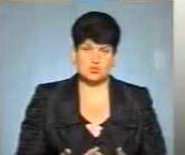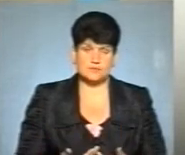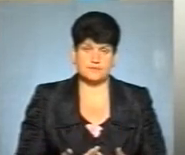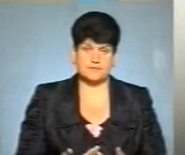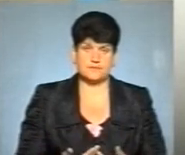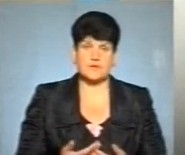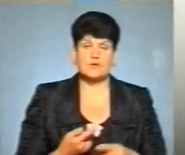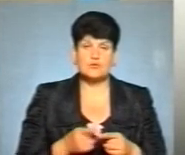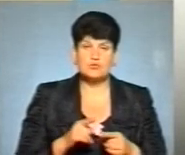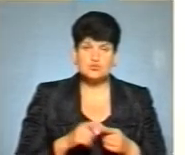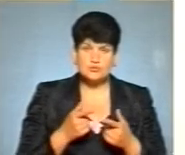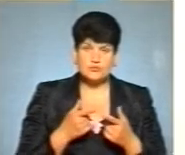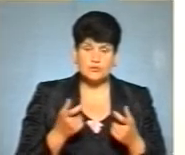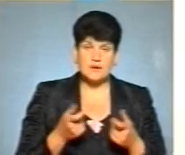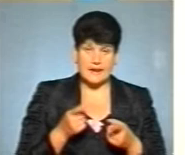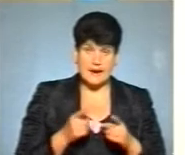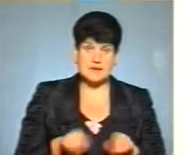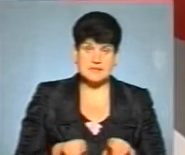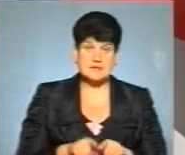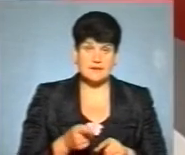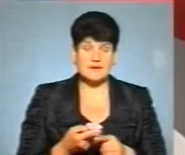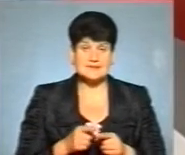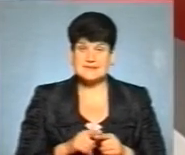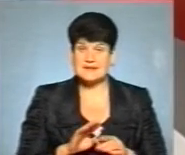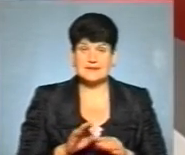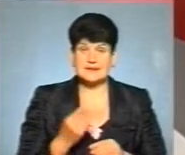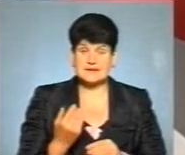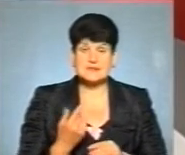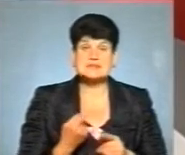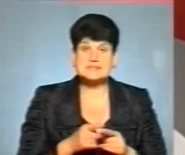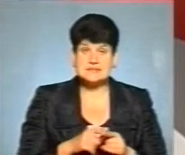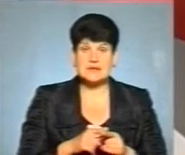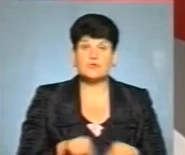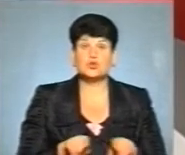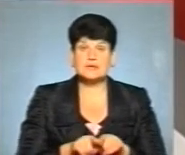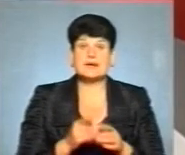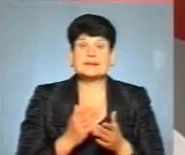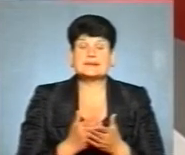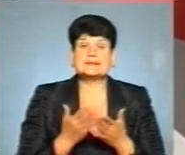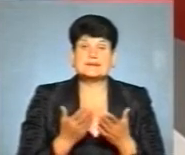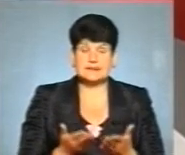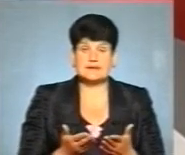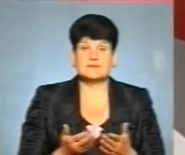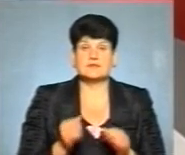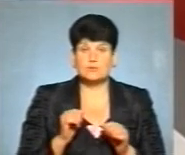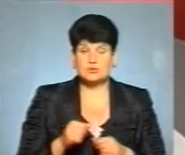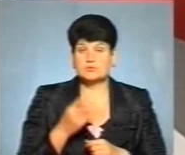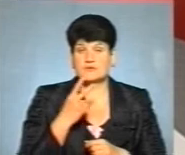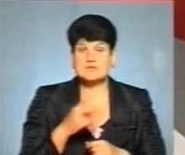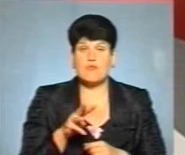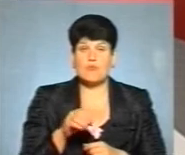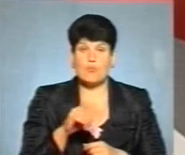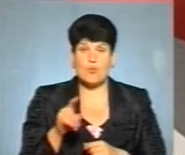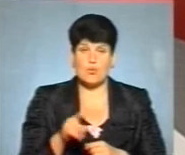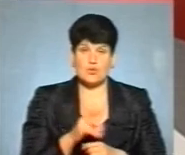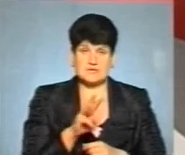цю інформацію на порталі бачимо. Така. Тобто, що це не тільки ваша інформація, а воно так і є, в принципі. Ну, ви можете зайти на сайт МОЗу і побачити по кожній